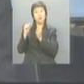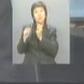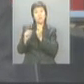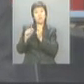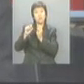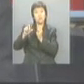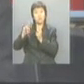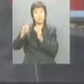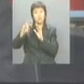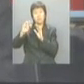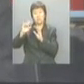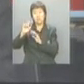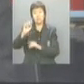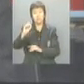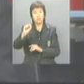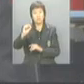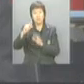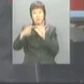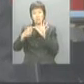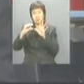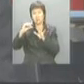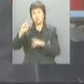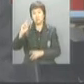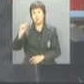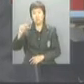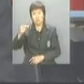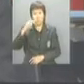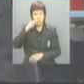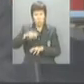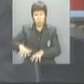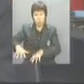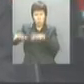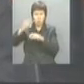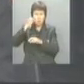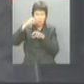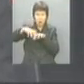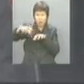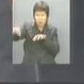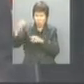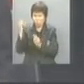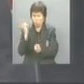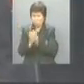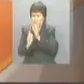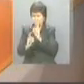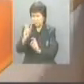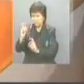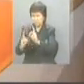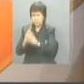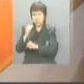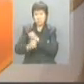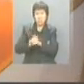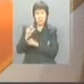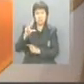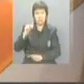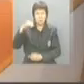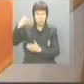ซึ่งถือว่าเป็นจุดที่มีน้ำท่วมหนักบ้านเรือนนั้นถูกกระแสน้ำกัดเซาะเสียหายมากที่สุดในรอบ30ปีนะคะเราจะไปติดตาม